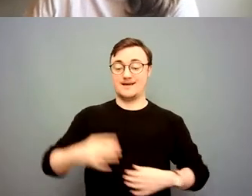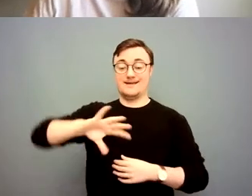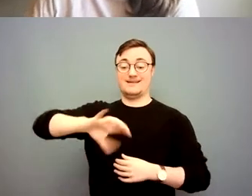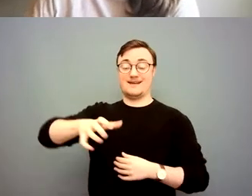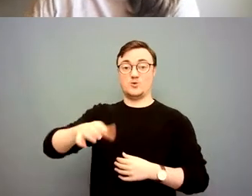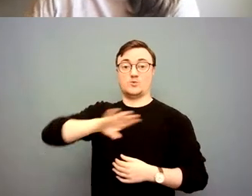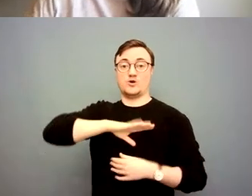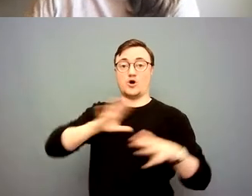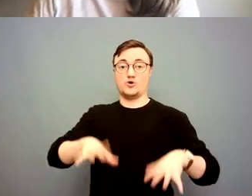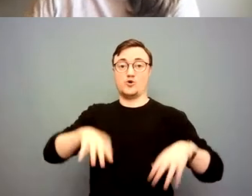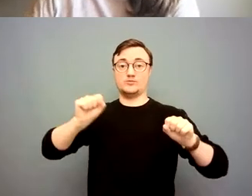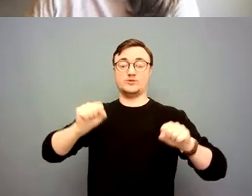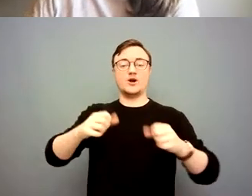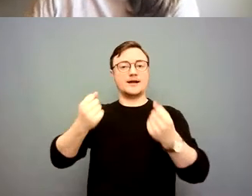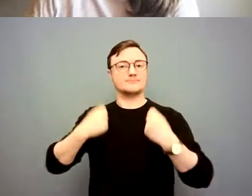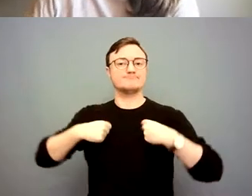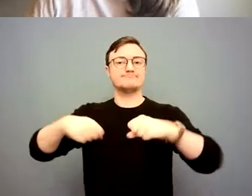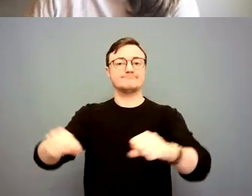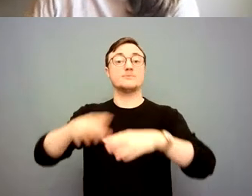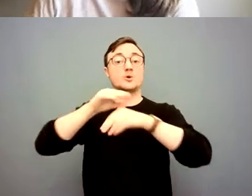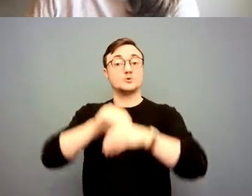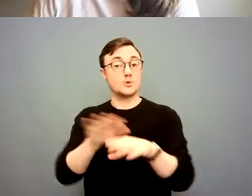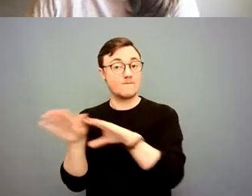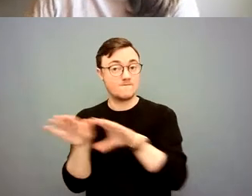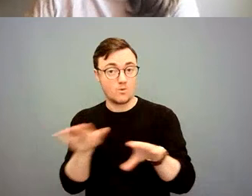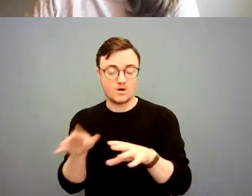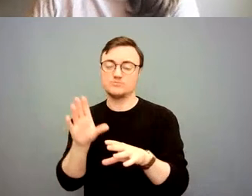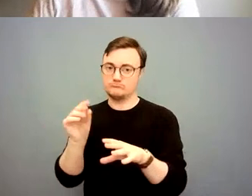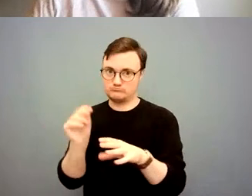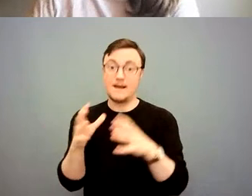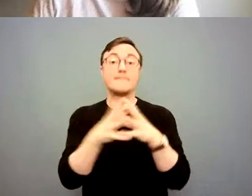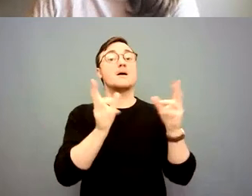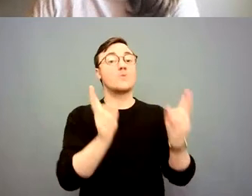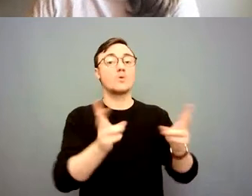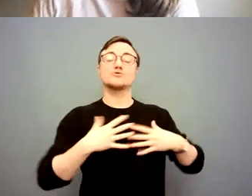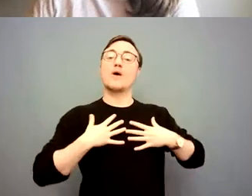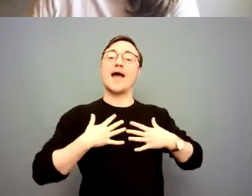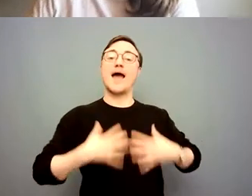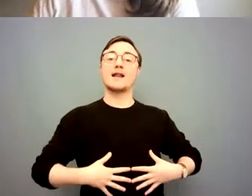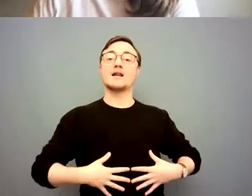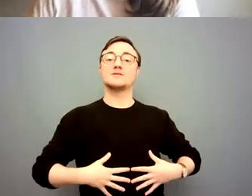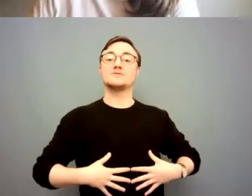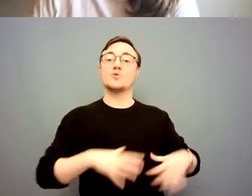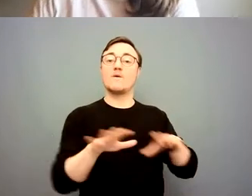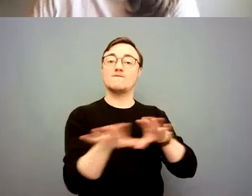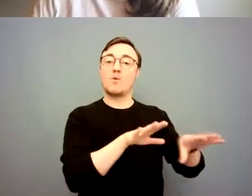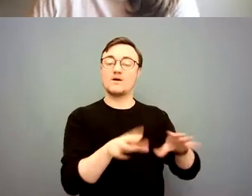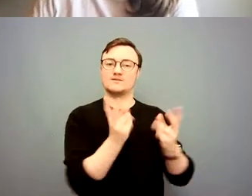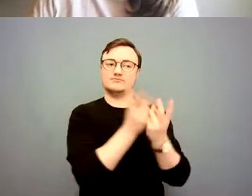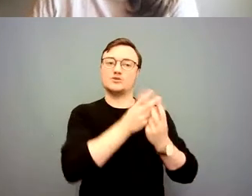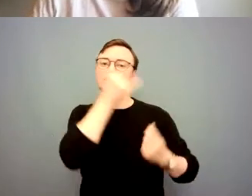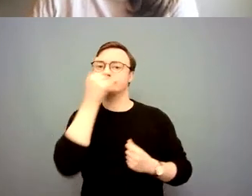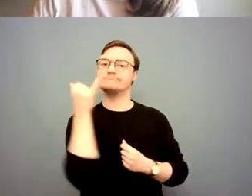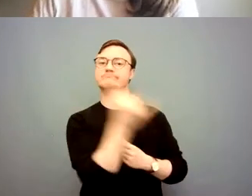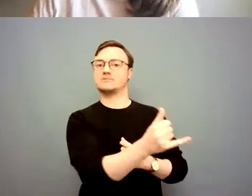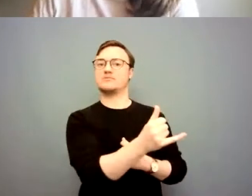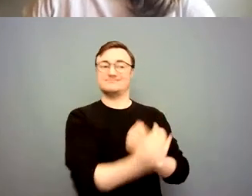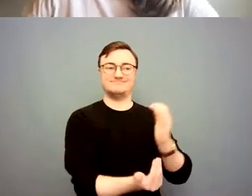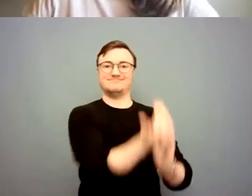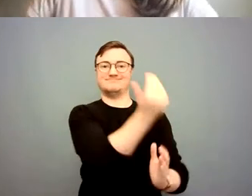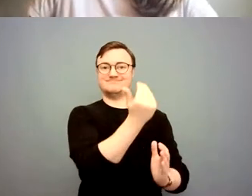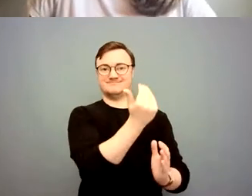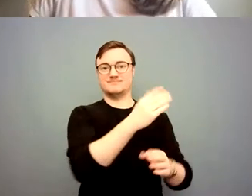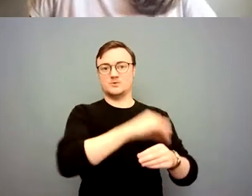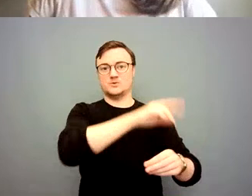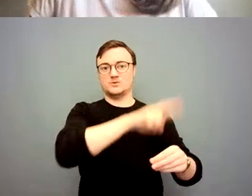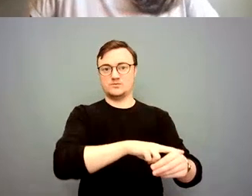bedriva inte bara sjukvård utan även hälsovård, prevention enligt hälso- och